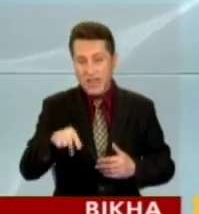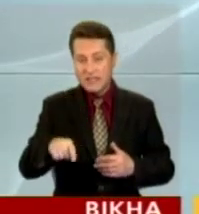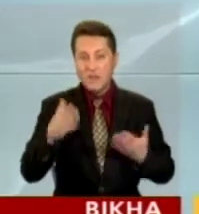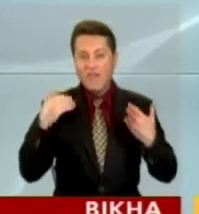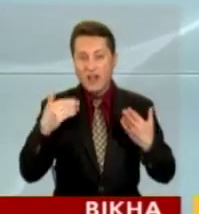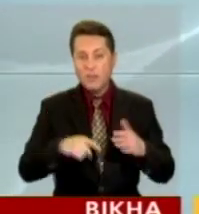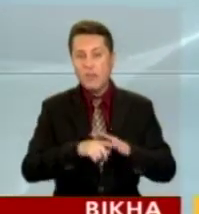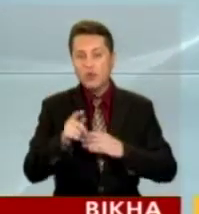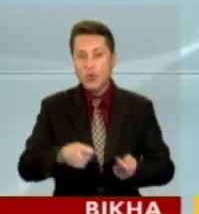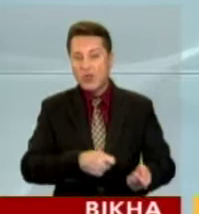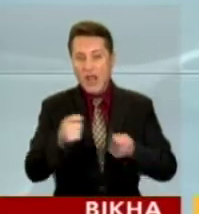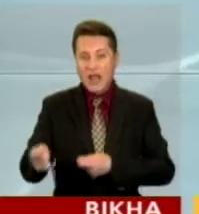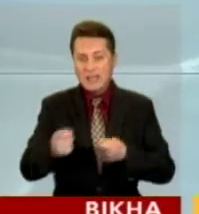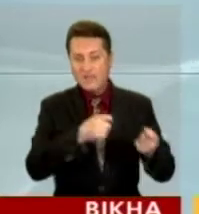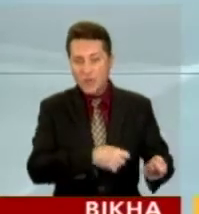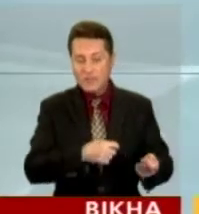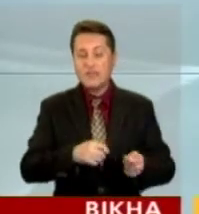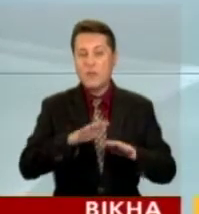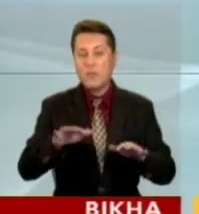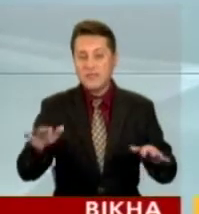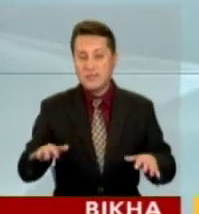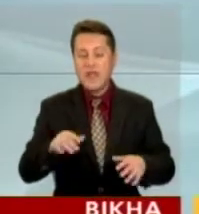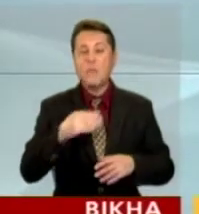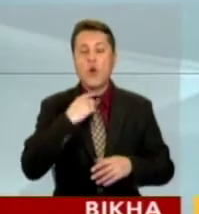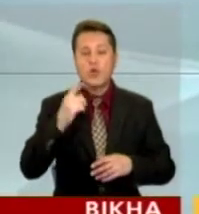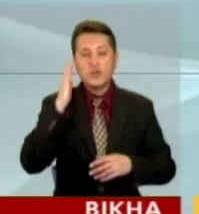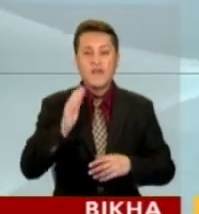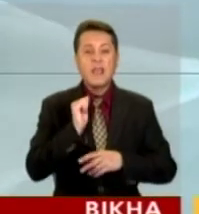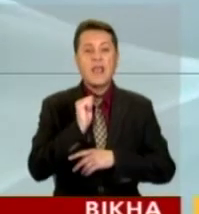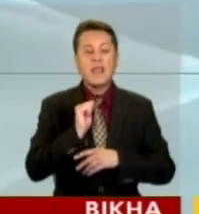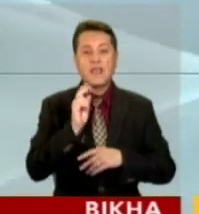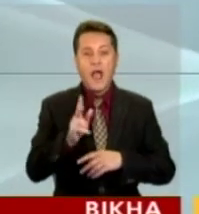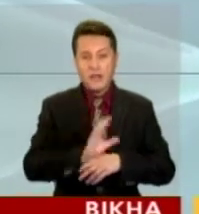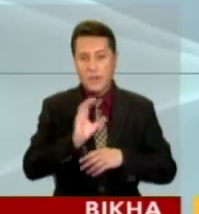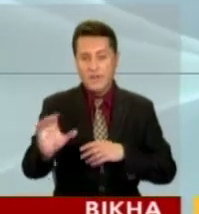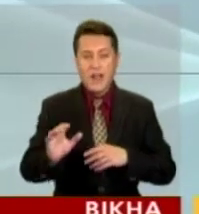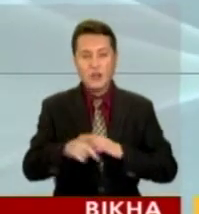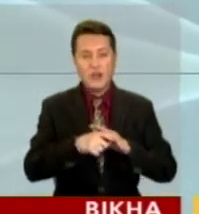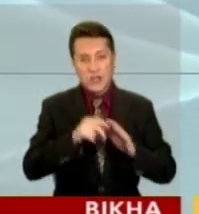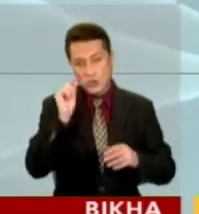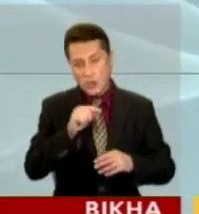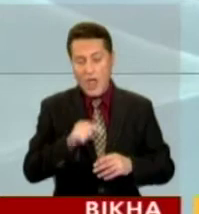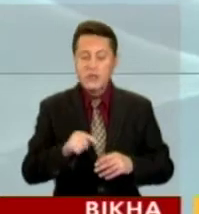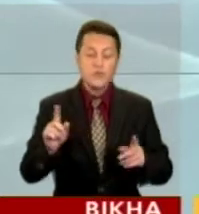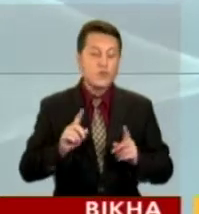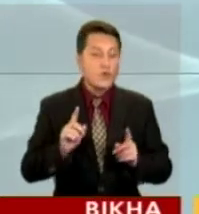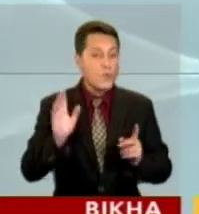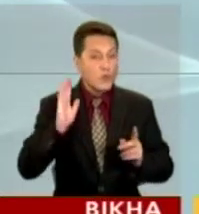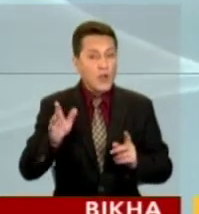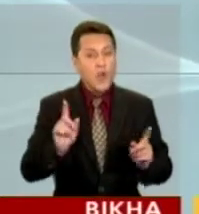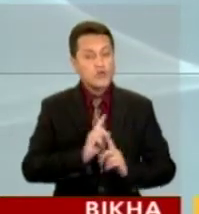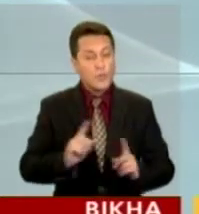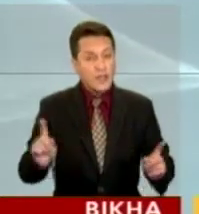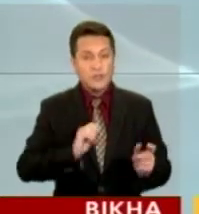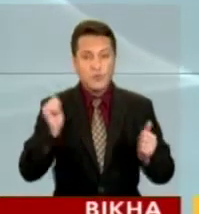почнуть розвозити по місцям голосування як їх доправлятимуть на донеччину Луганщини І в чому полягає їхня особливість для позачергових